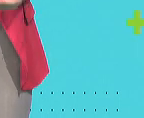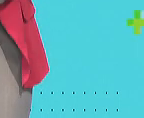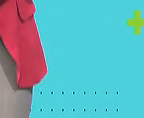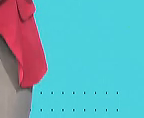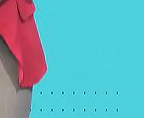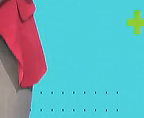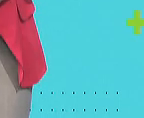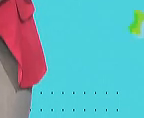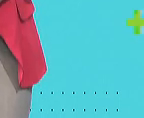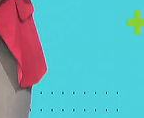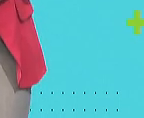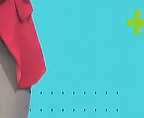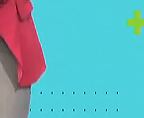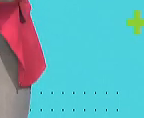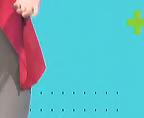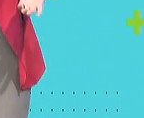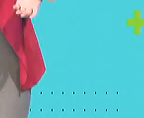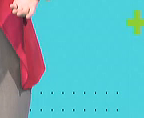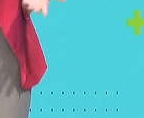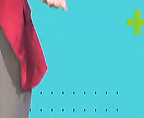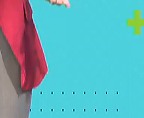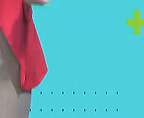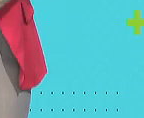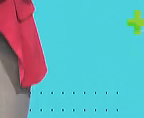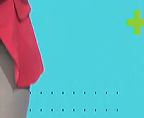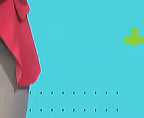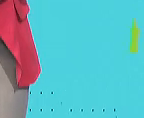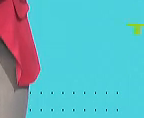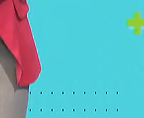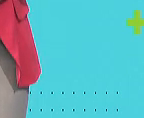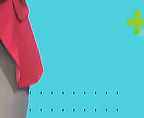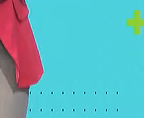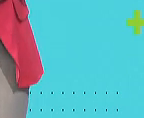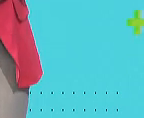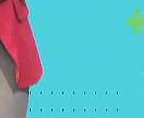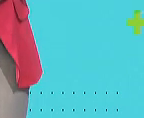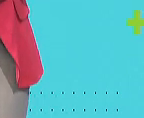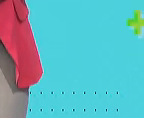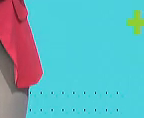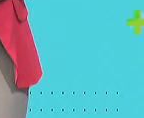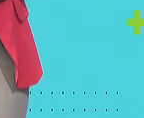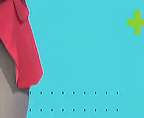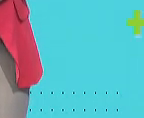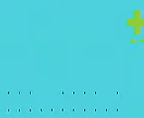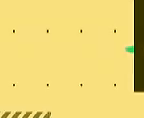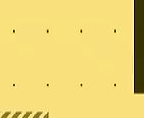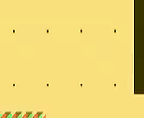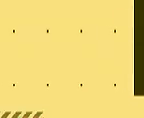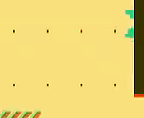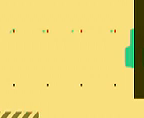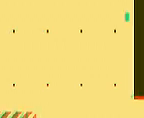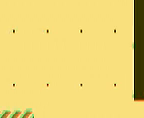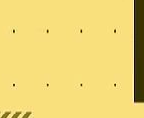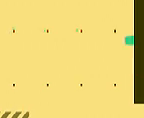berhampiran sekiranya Anda mengalami gejala berat seperti sesak nafas dan suhu badan terlalu tinggi